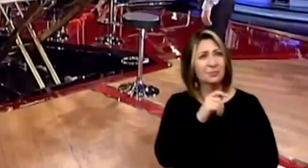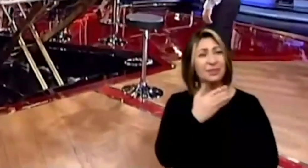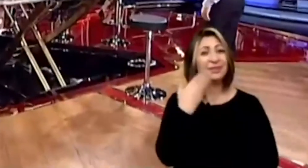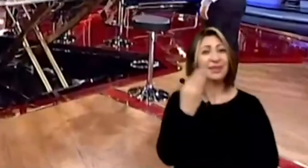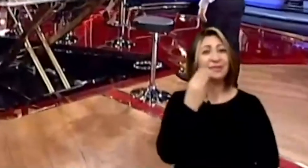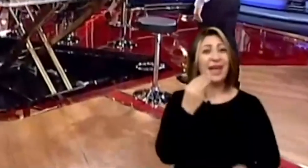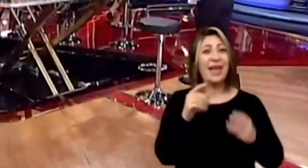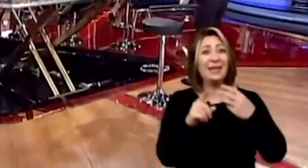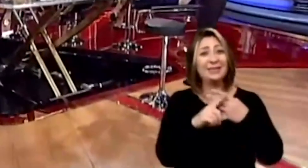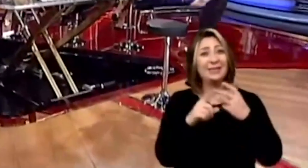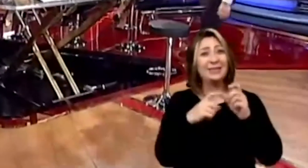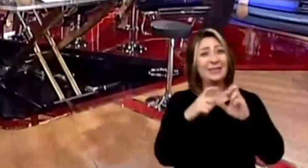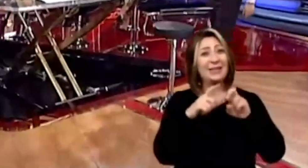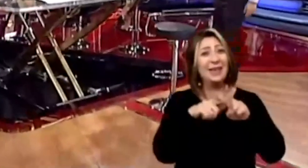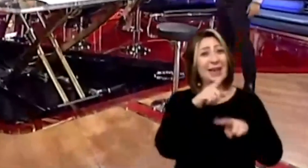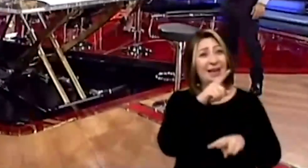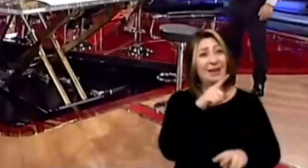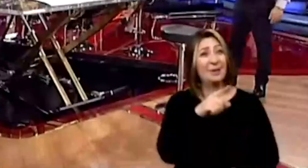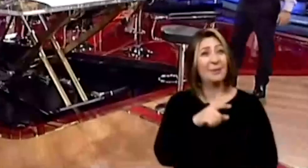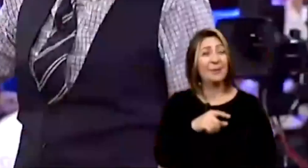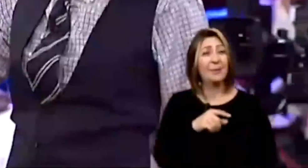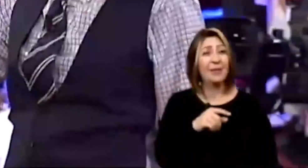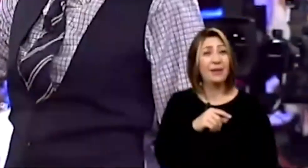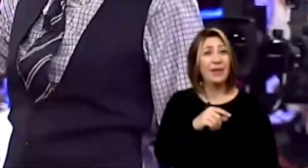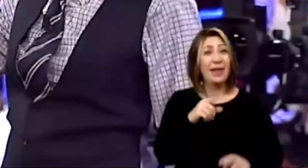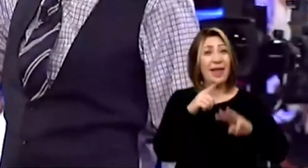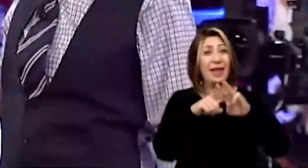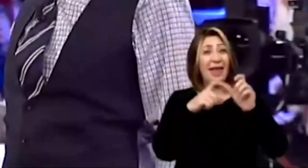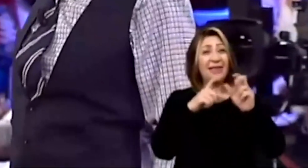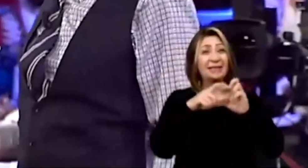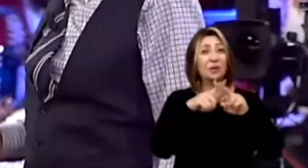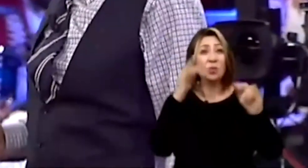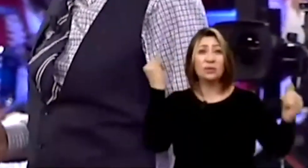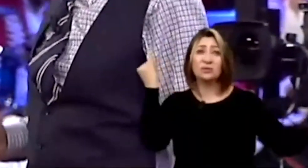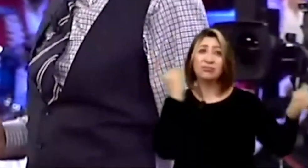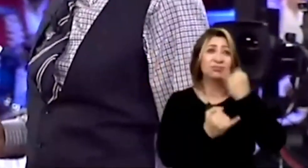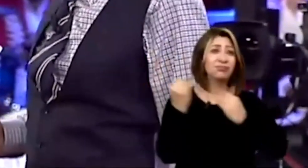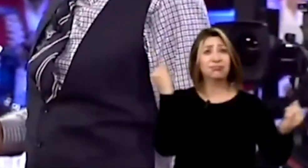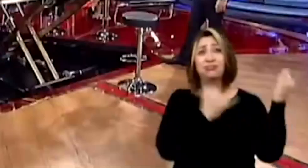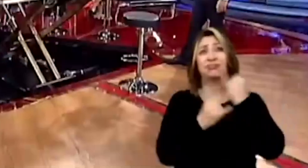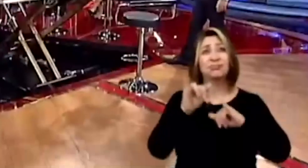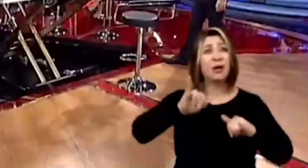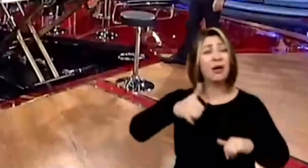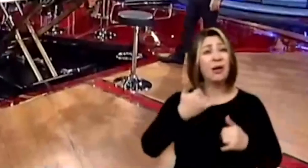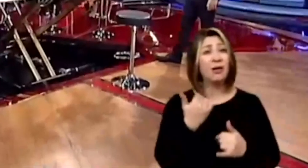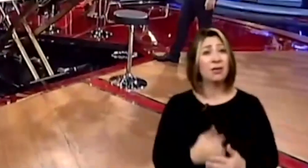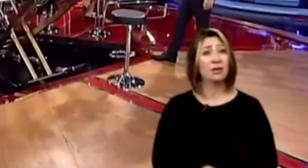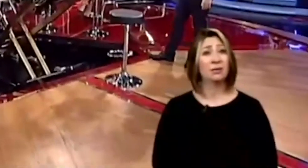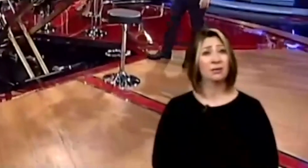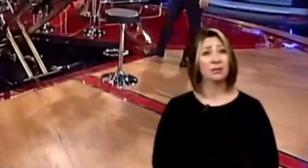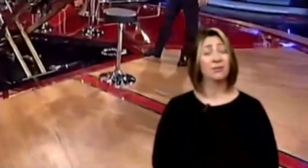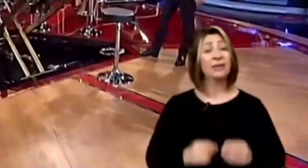Esra Erol'e. Esra Erol. Esra Erol'de çok şiddetli kavga çıkıyor. Çok